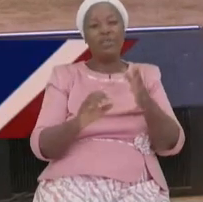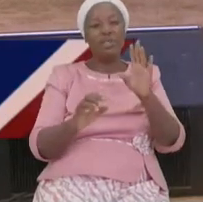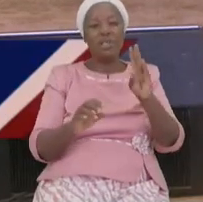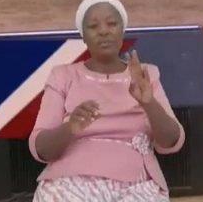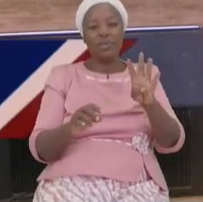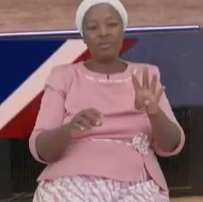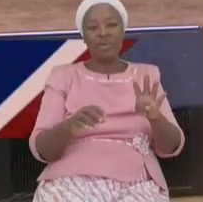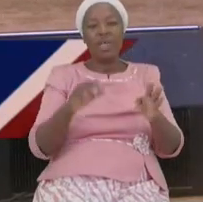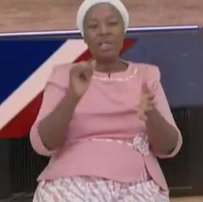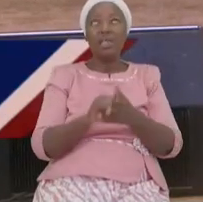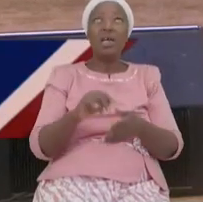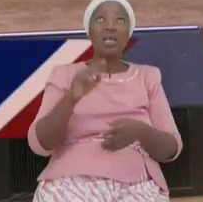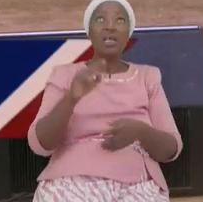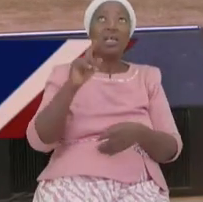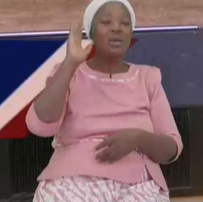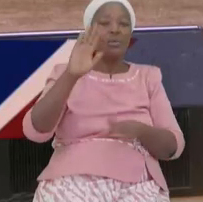verset 74,